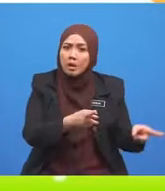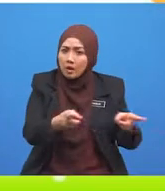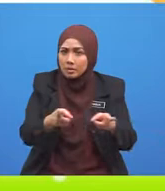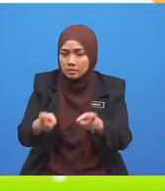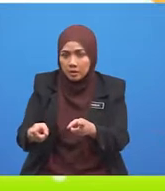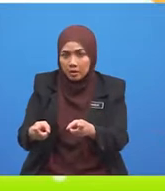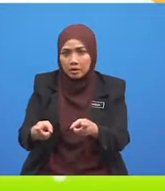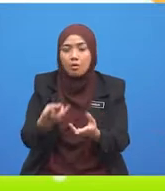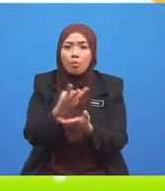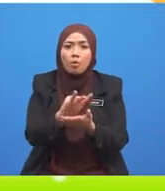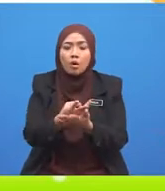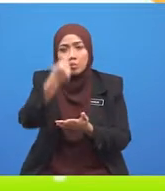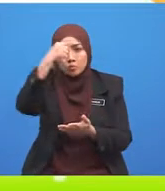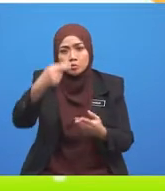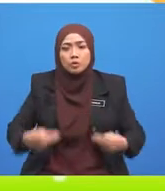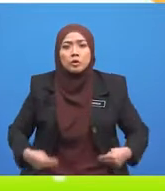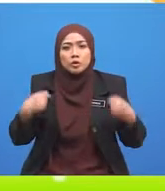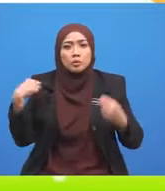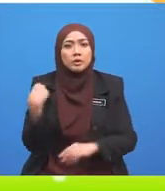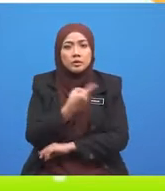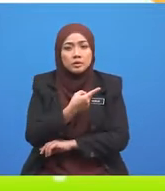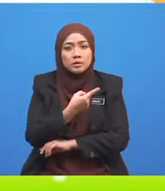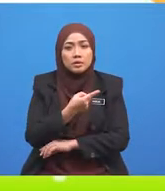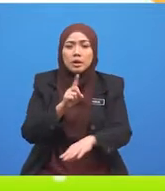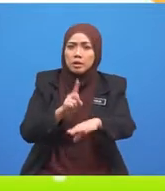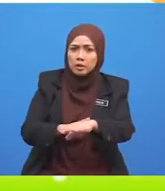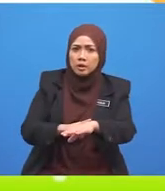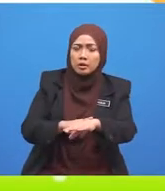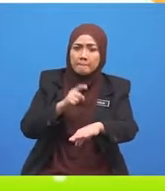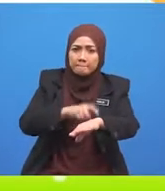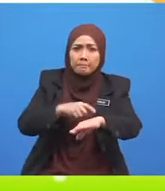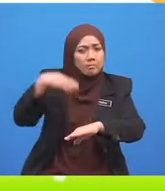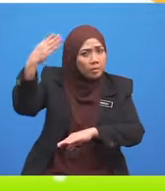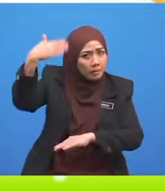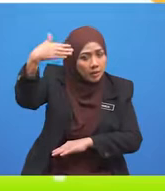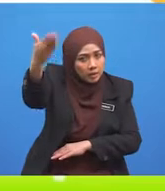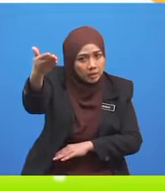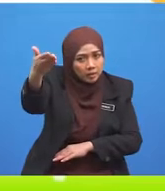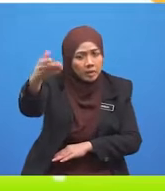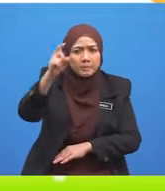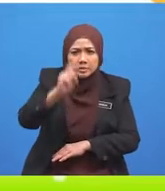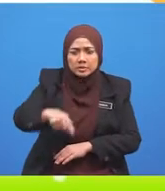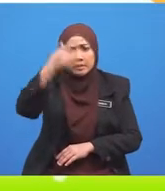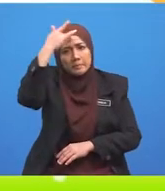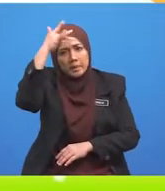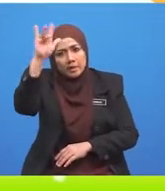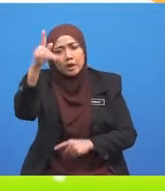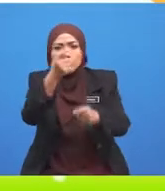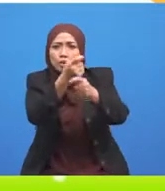Merancang kewangan untuk kehidupan masa hadapan. Murid-murid perlu bijak